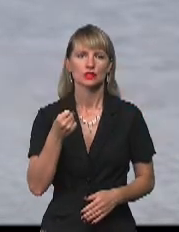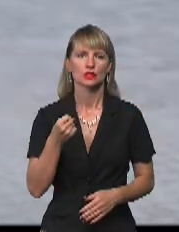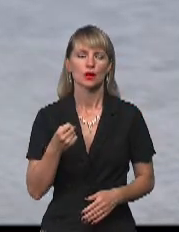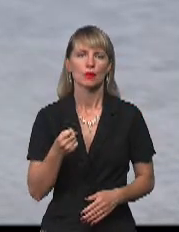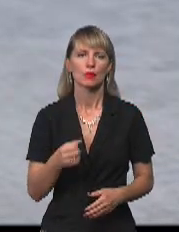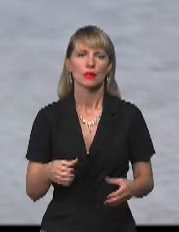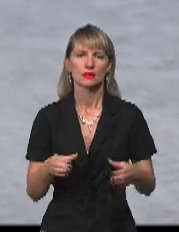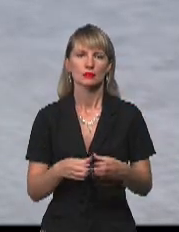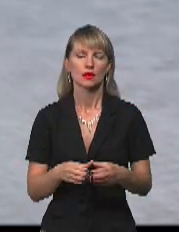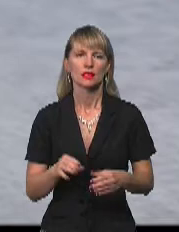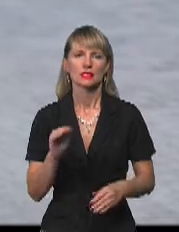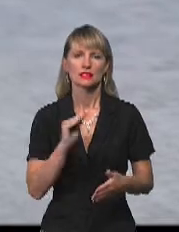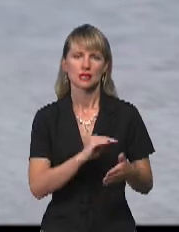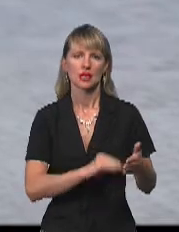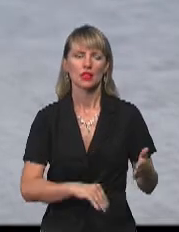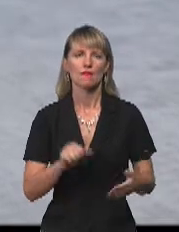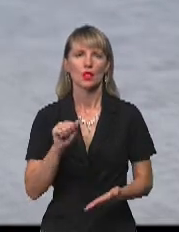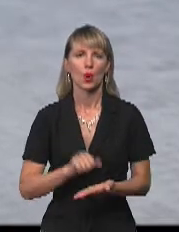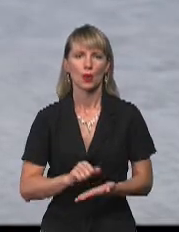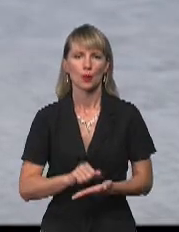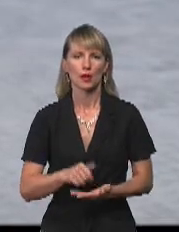спільного, складав відповідні документи.